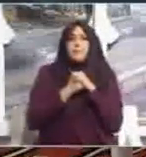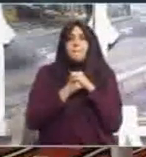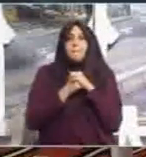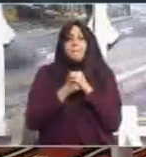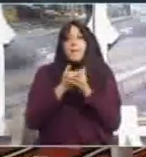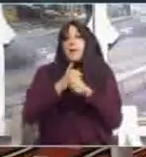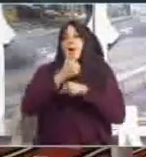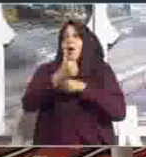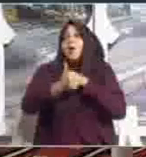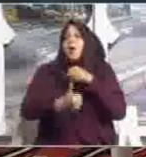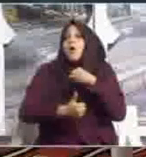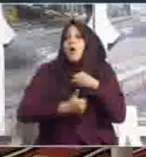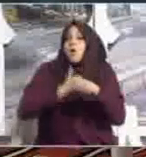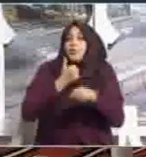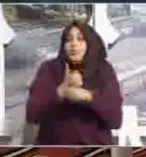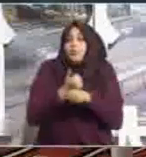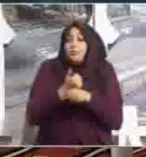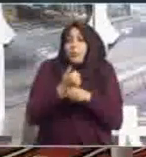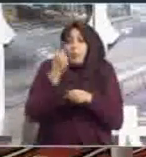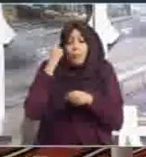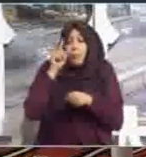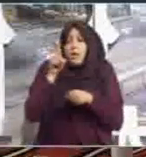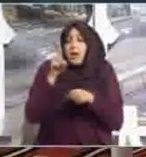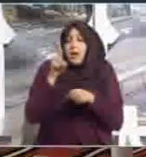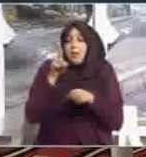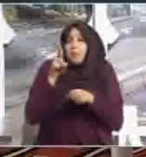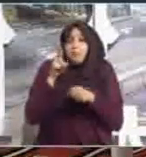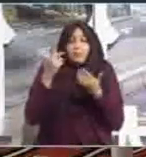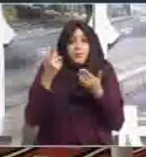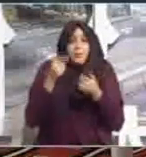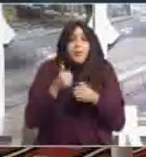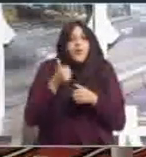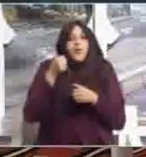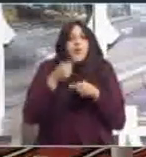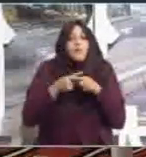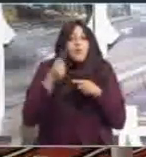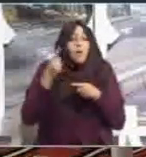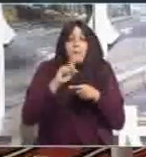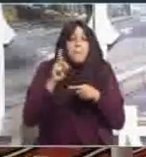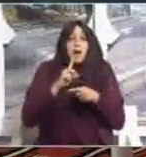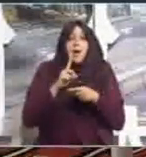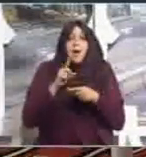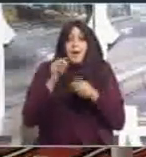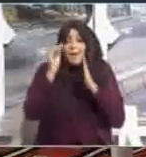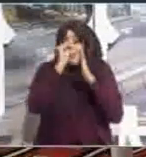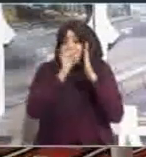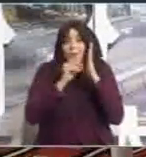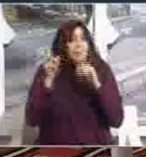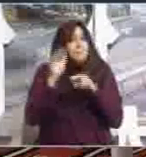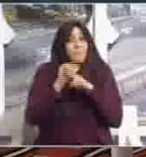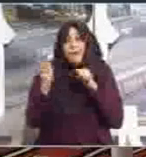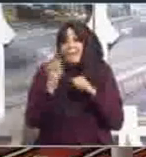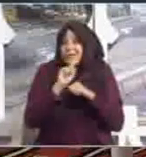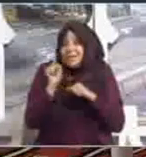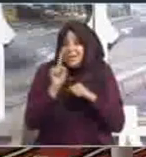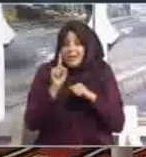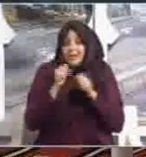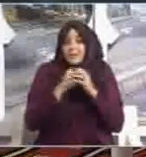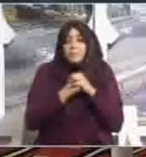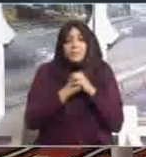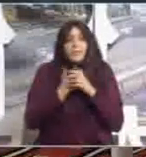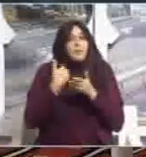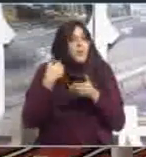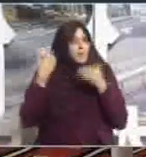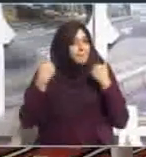وإذا به الحياة الواقعية صعبة، قال ما التزمت، لم تلتزم بهذه الشروط. قال